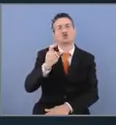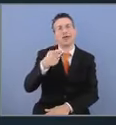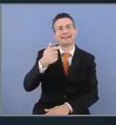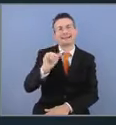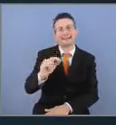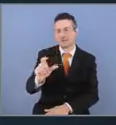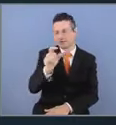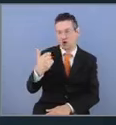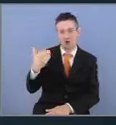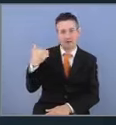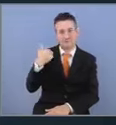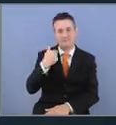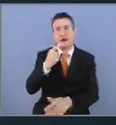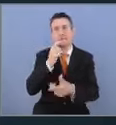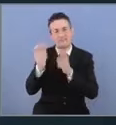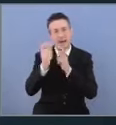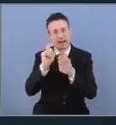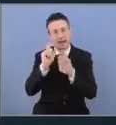di